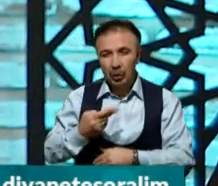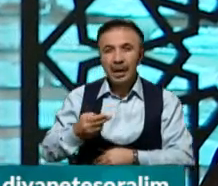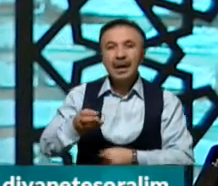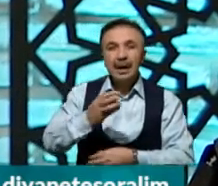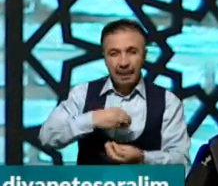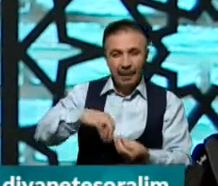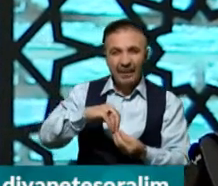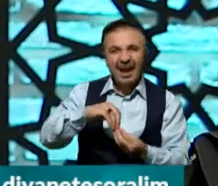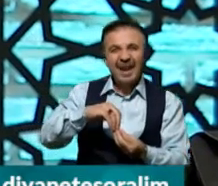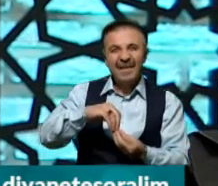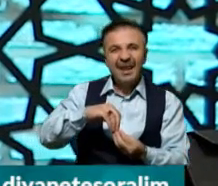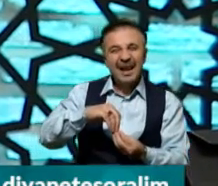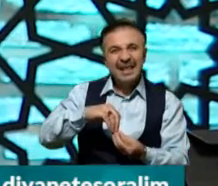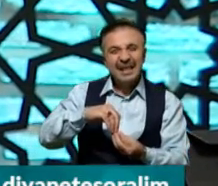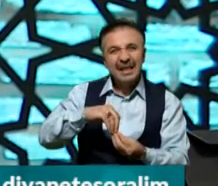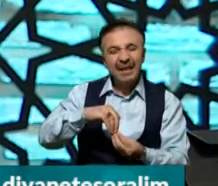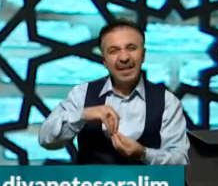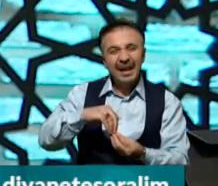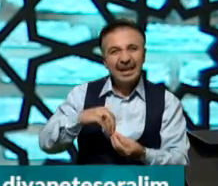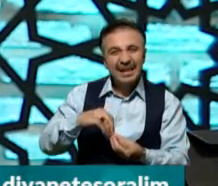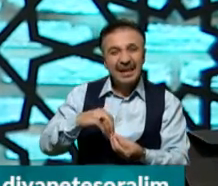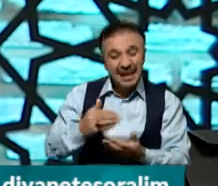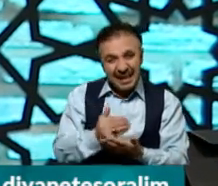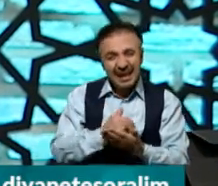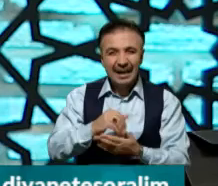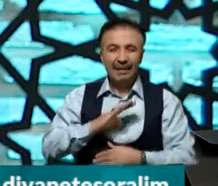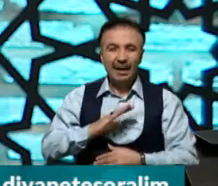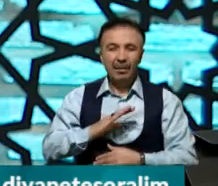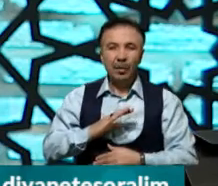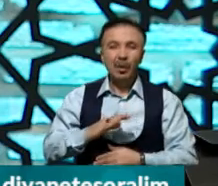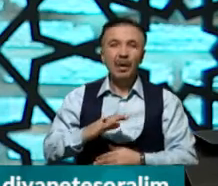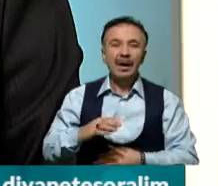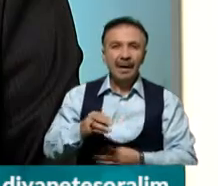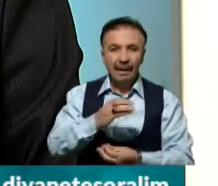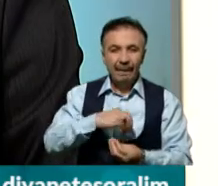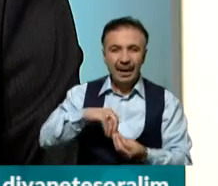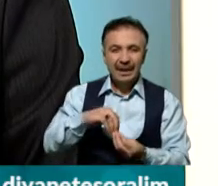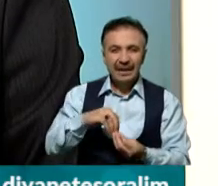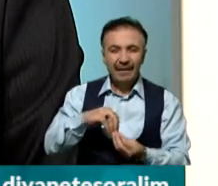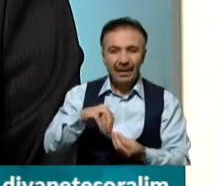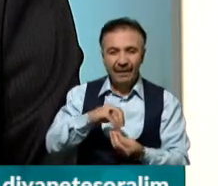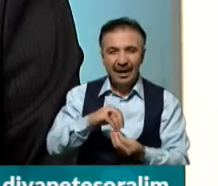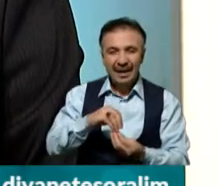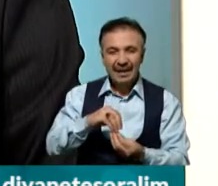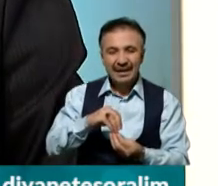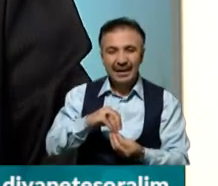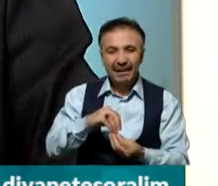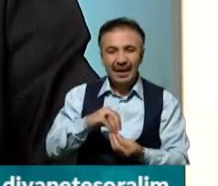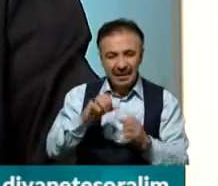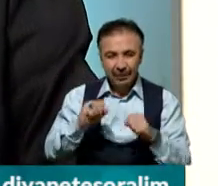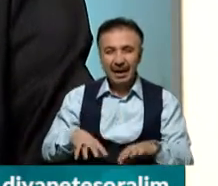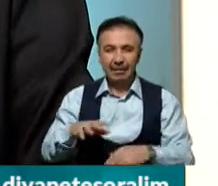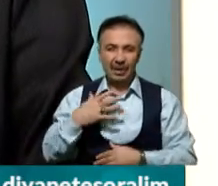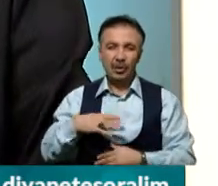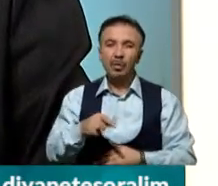faiz geliri var ama bunu artık bakiyesinden çıkartmak istiyor. Cenab-ı Allah'a da tövbe edecek. Nasıl çıkartsın, ne tavsiye edersiniz? Bu paraları